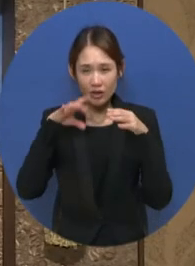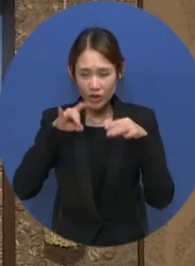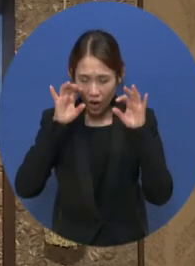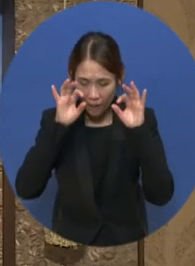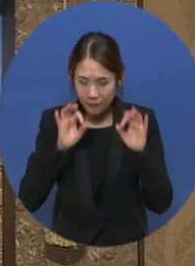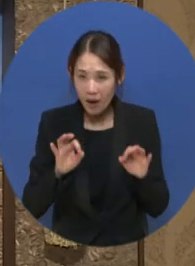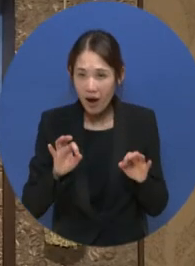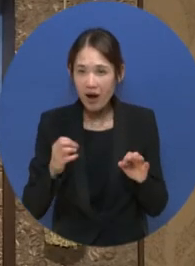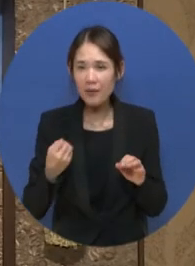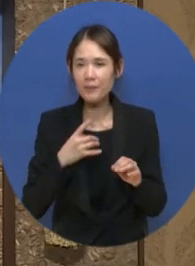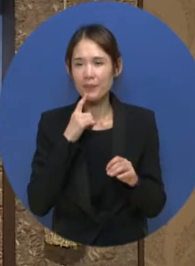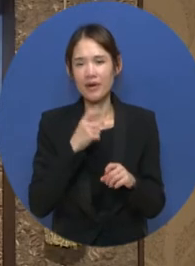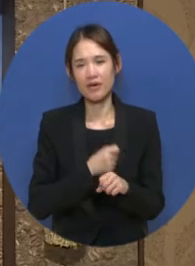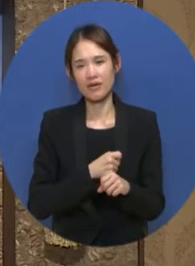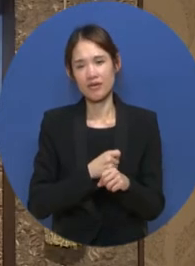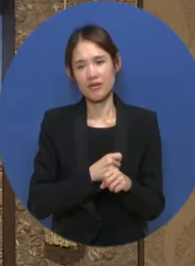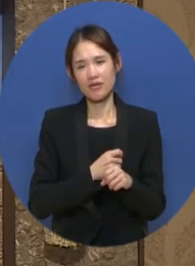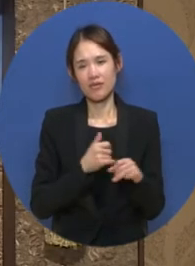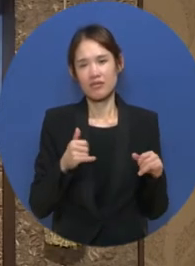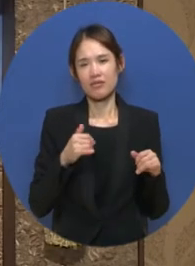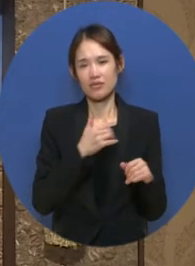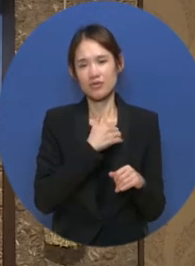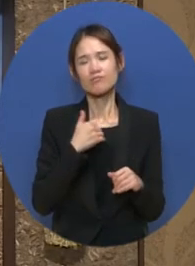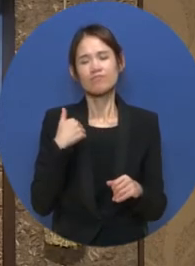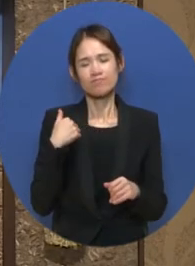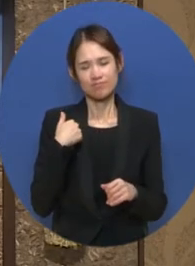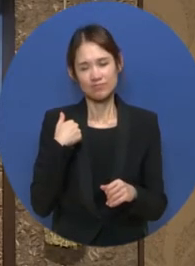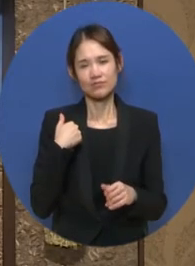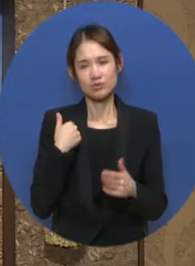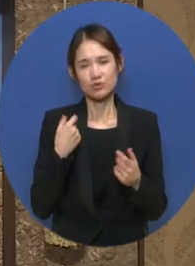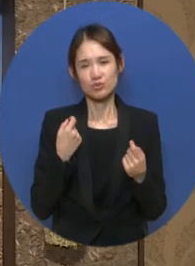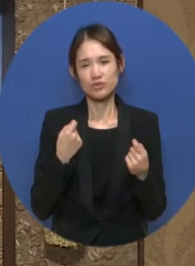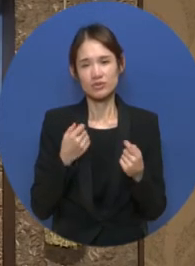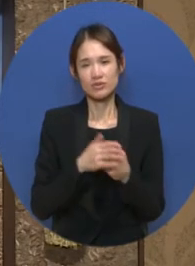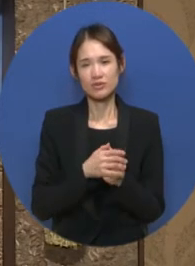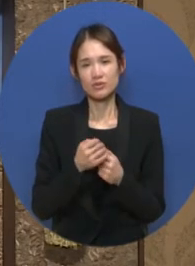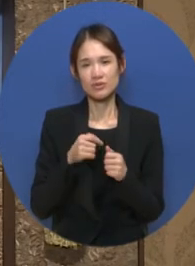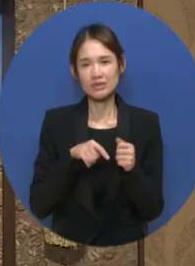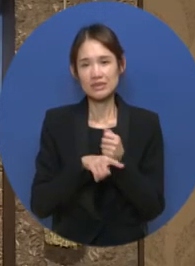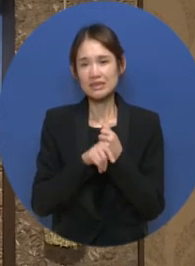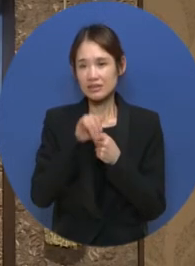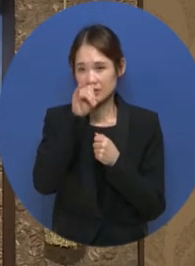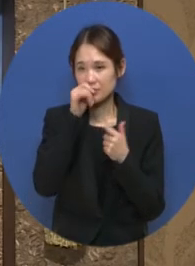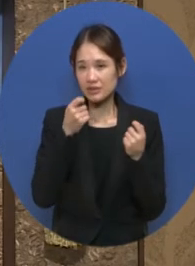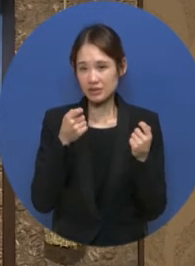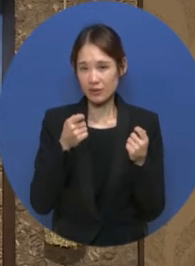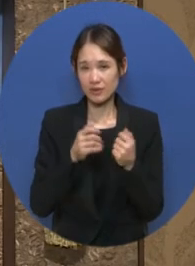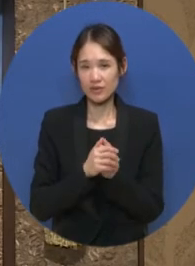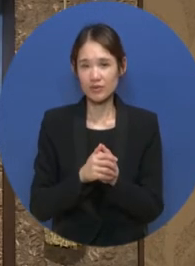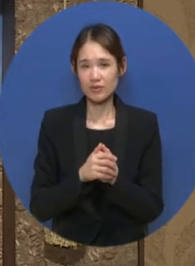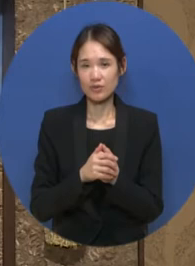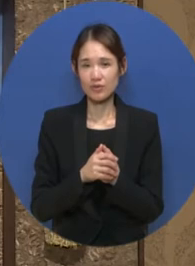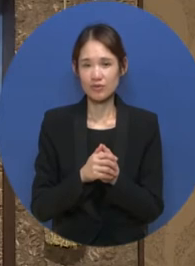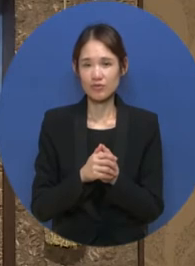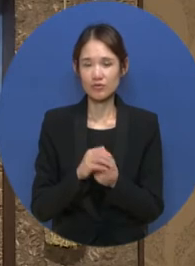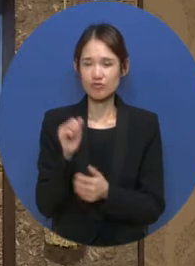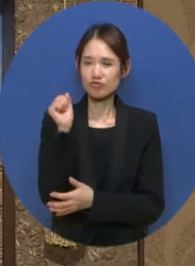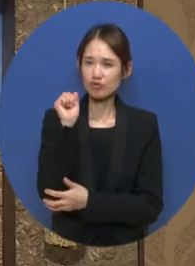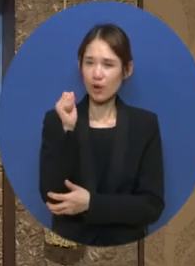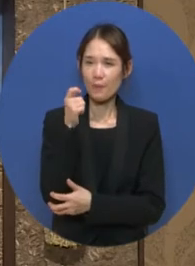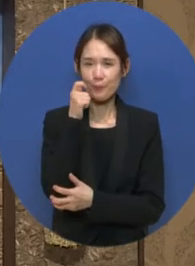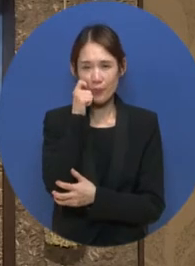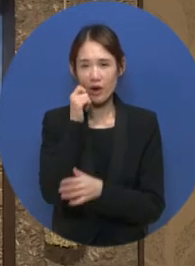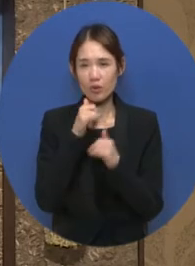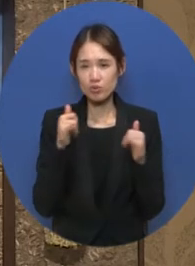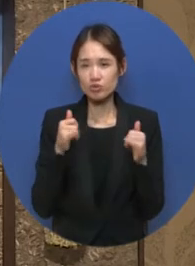뭐 이런 분들이 사실 계셔서 그것만으로도 사세요 충분하게 조금 의미가 있는 것 같고요 운전을